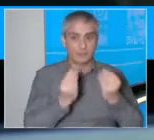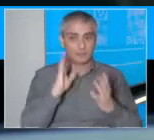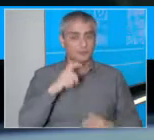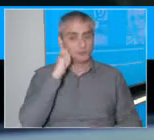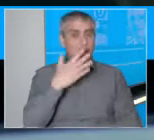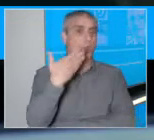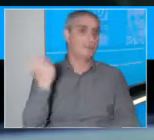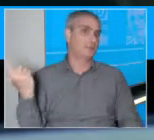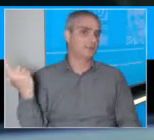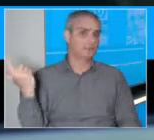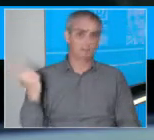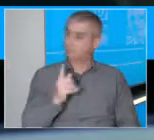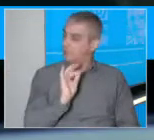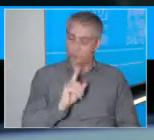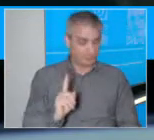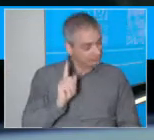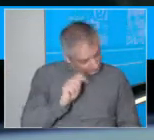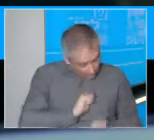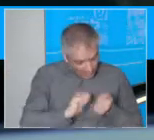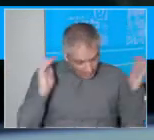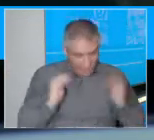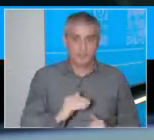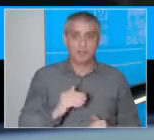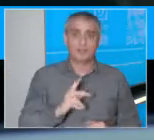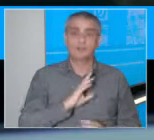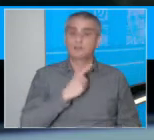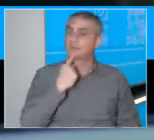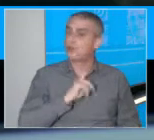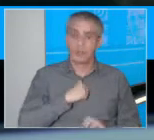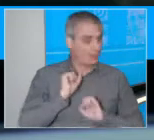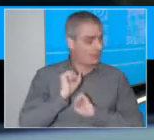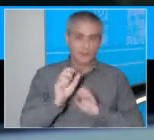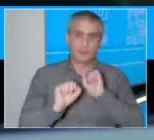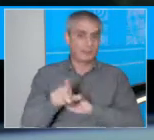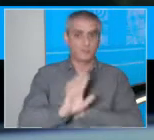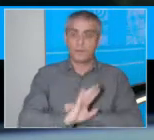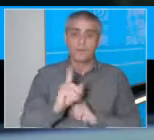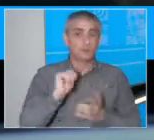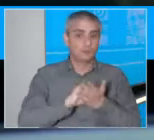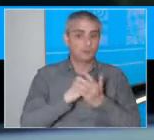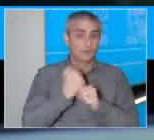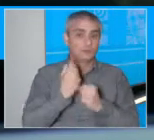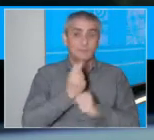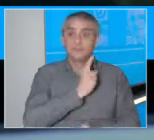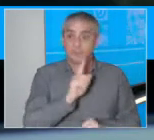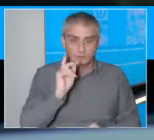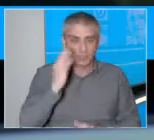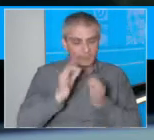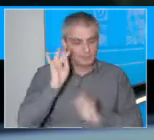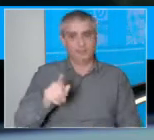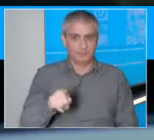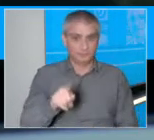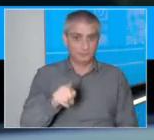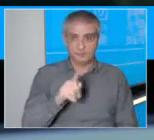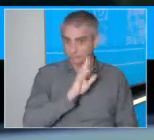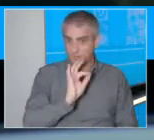פשיעה לאומנית. והיא לא בסדר, וצריך למגר אותה, ולא תשמעו ממני מילה אחת של סנגוריה, ואני חושב שמי שחלילה עושה מעשים שלא יעשו, צריך למצות איתו את הדין.